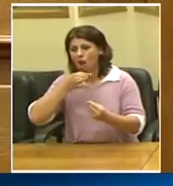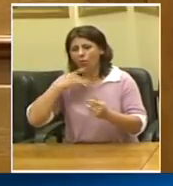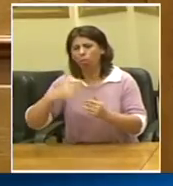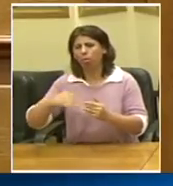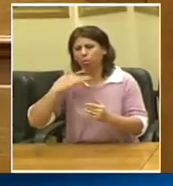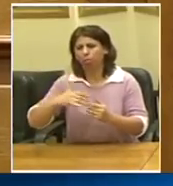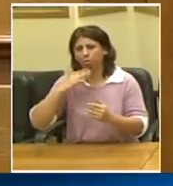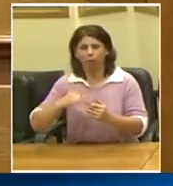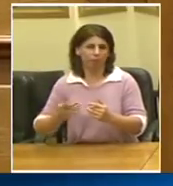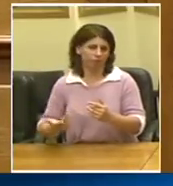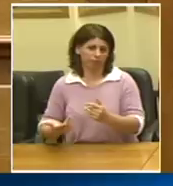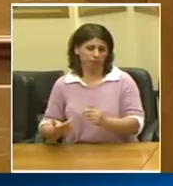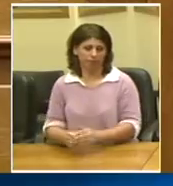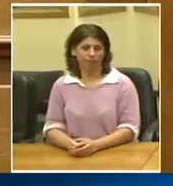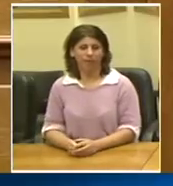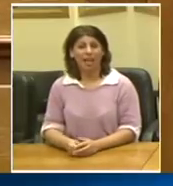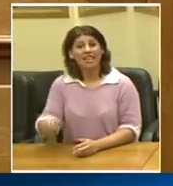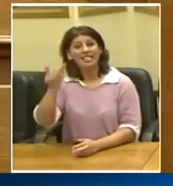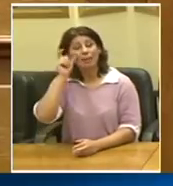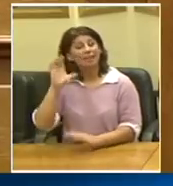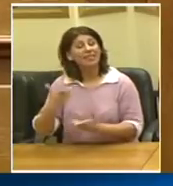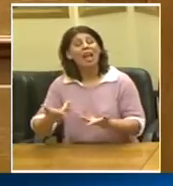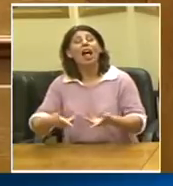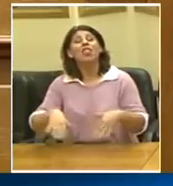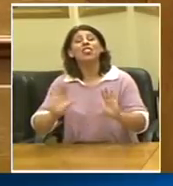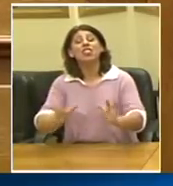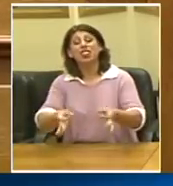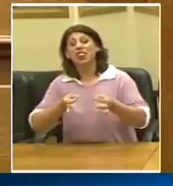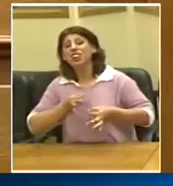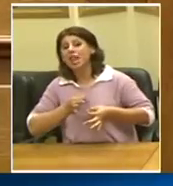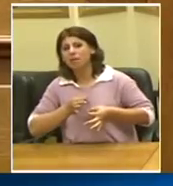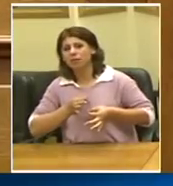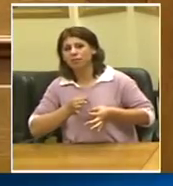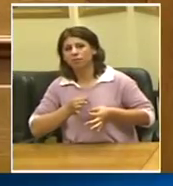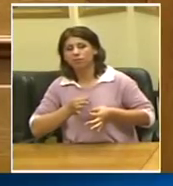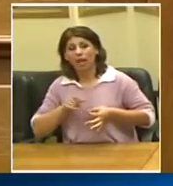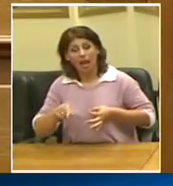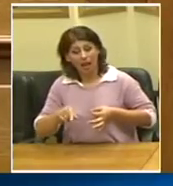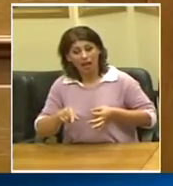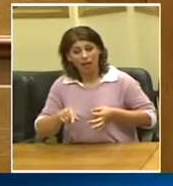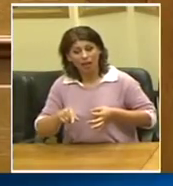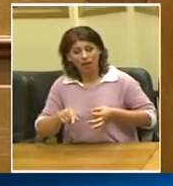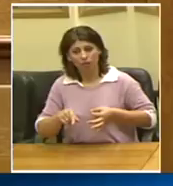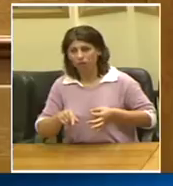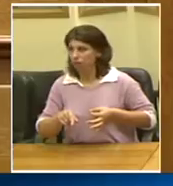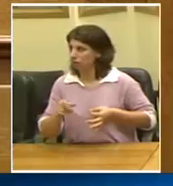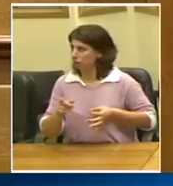Αυτό που δεν μας είπε ο κύριος Σαμαράς είναι βεβαίως αν και κατά πόσο είναι ή δεν είναι με το σύνθετο όνομα.